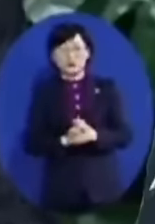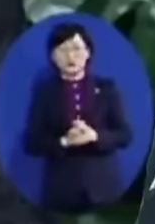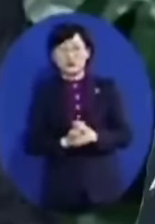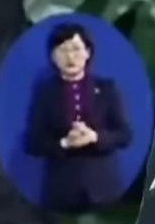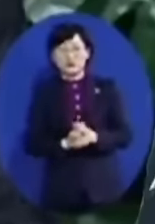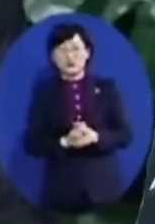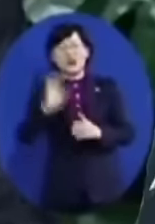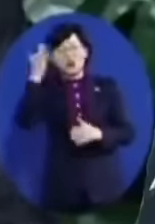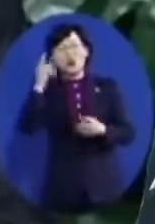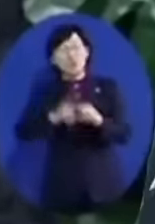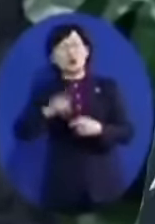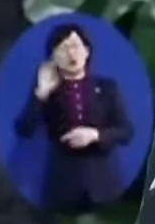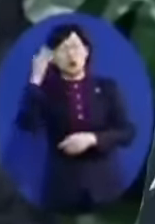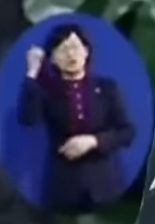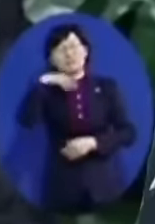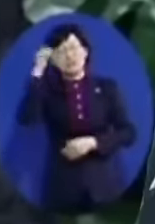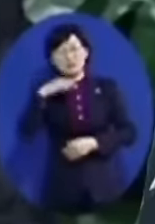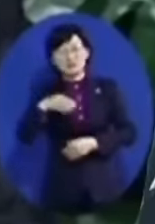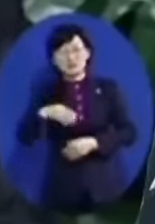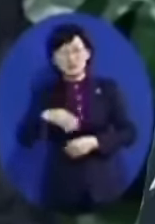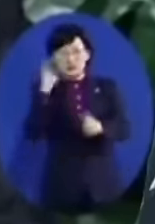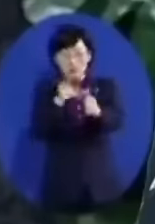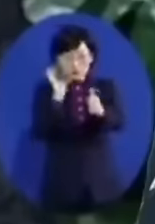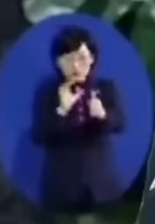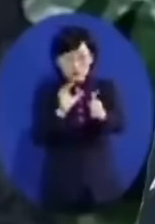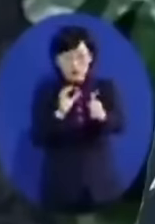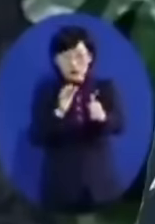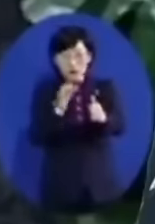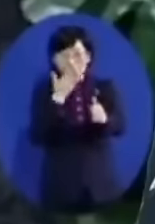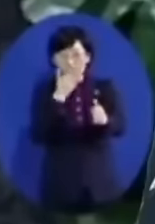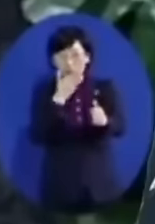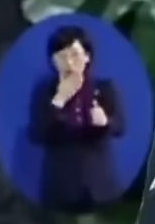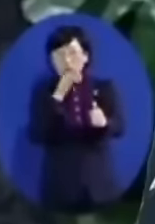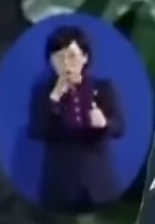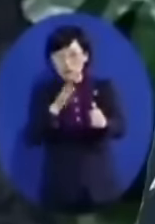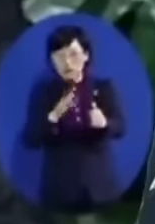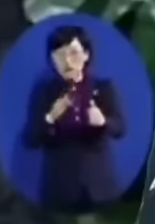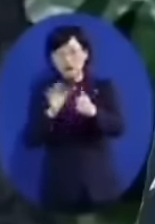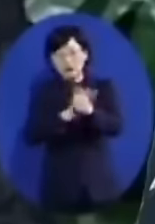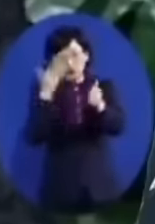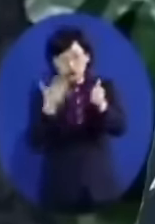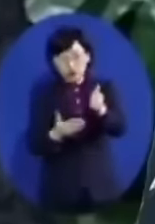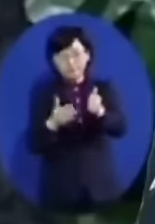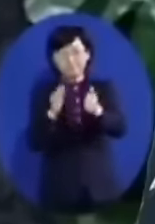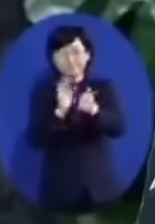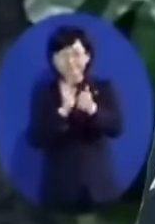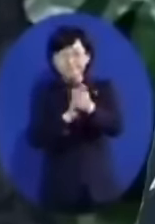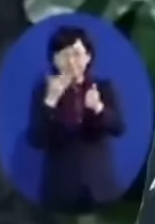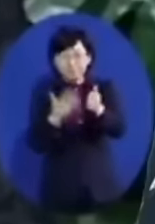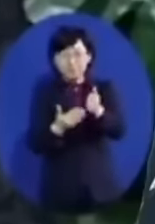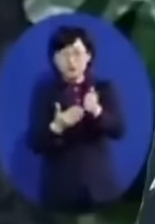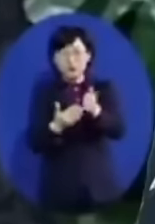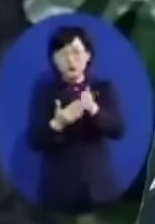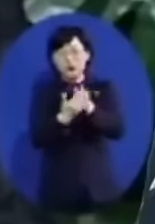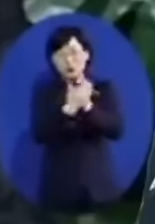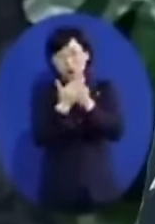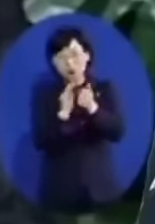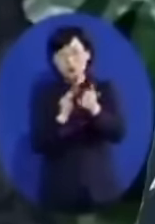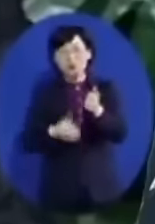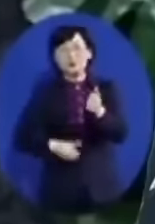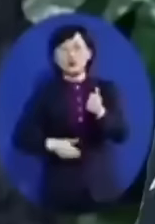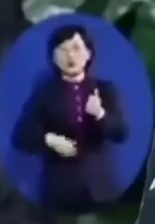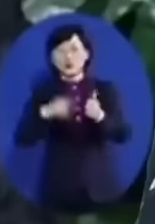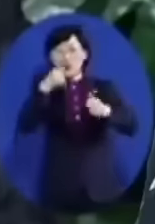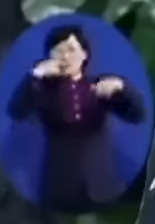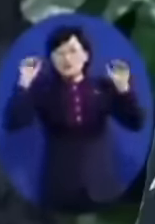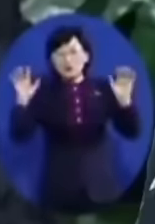될 대로 되라고 하는 사람에게 뭐 꾸짖지 마자 무슨 소용이 있습니까? 위로해 주고 격려해 주고 어루만져 주는 것입니다. 천사가